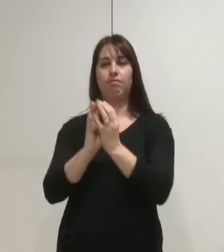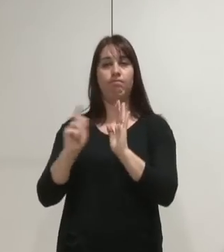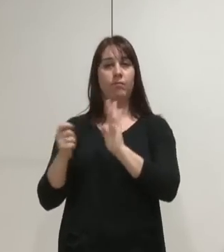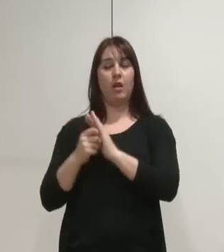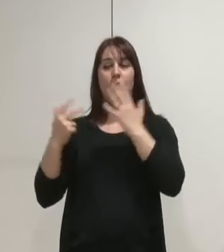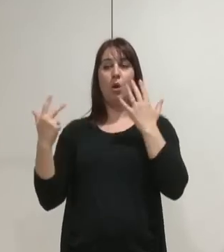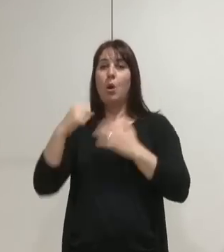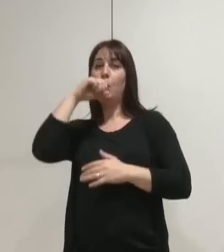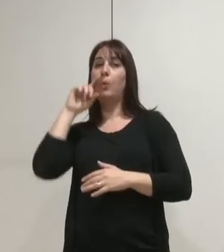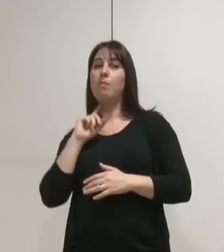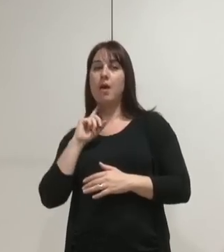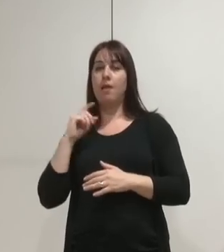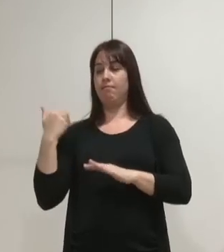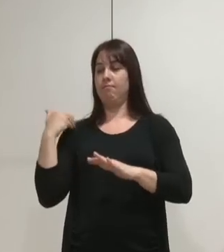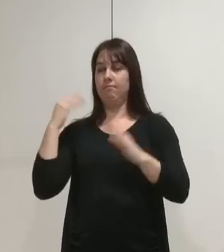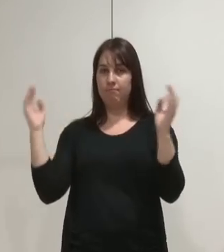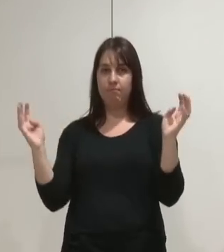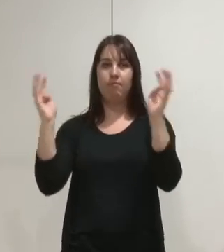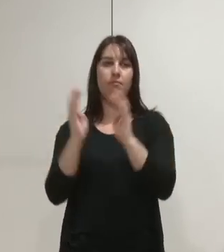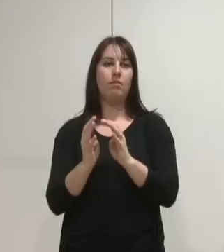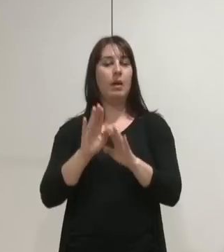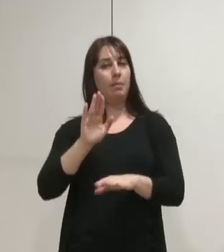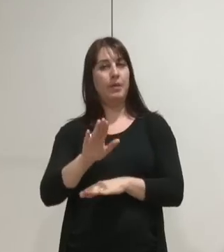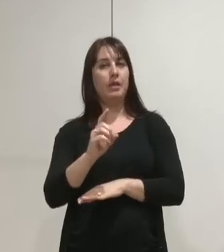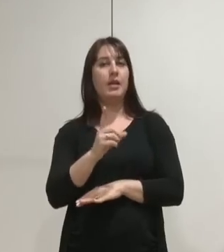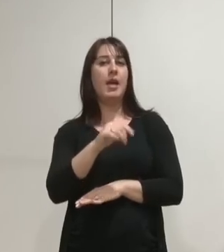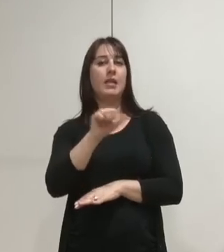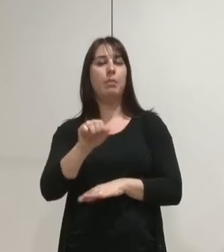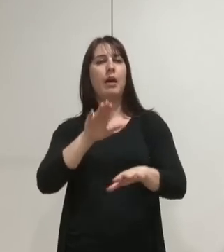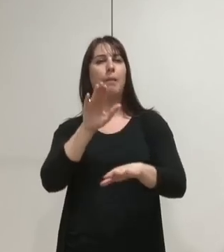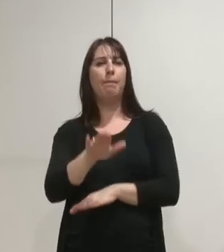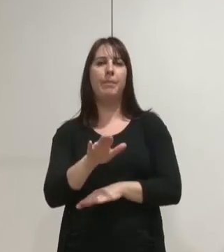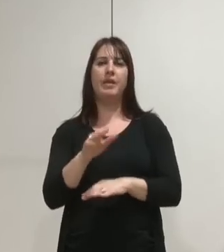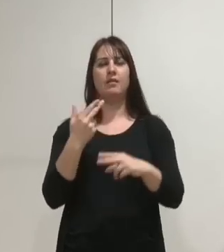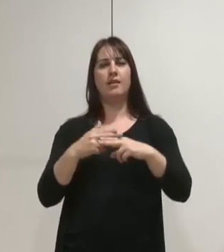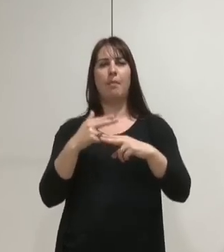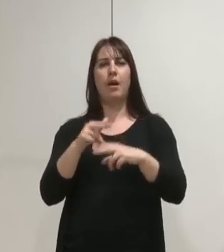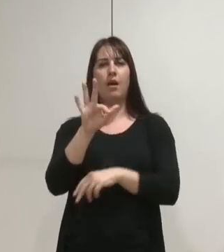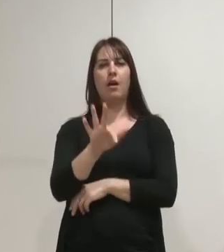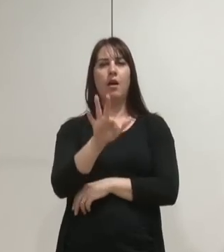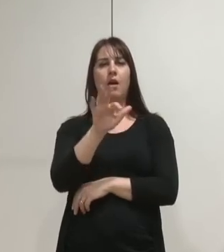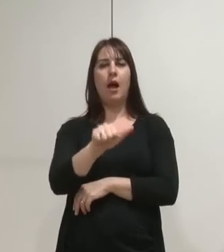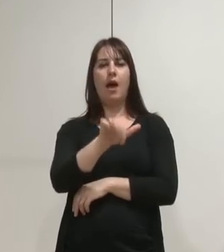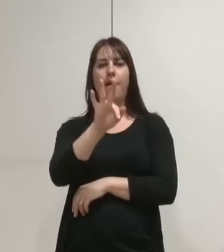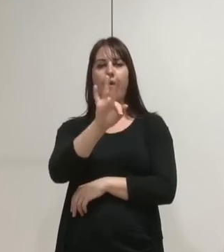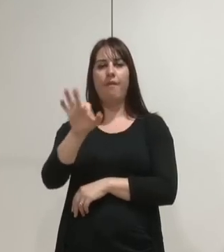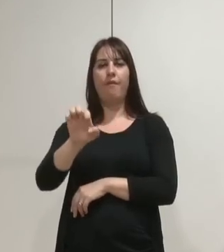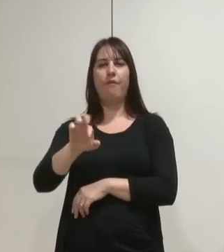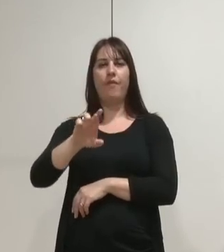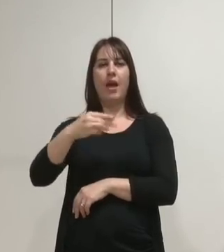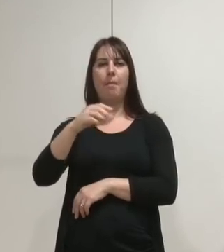retenu le principe d'une délégation service public de type affermage l'objectif essentiel pour notre